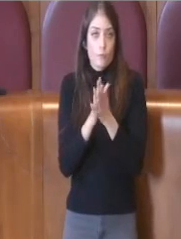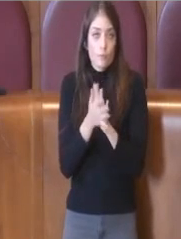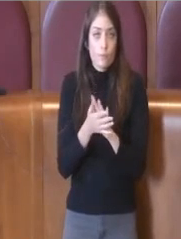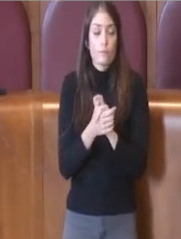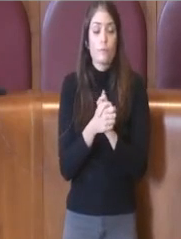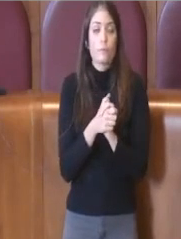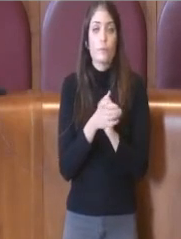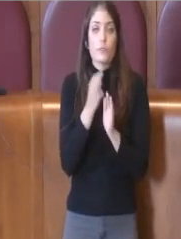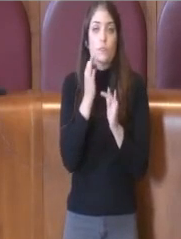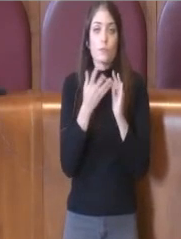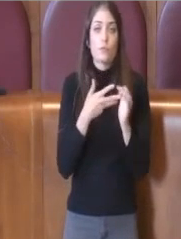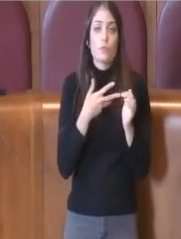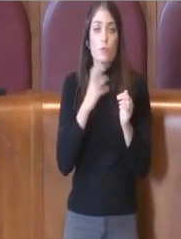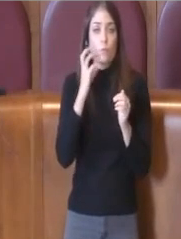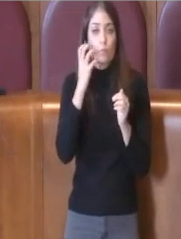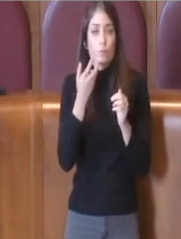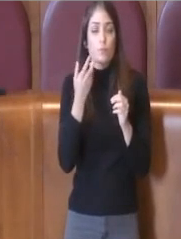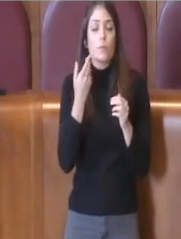avrebbe